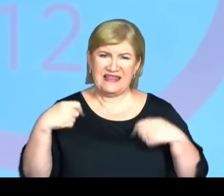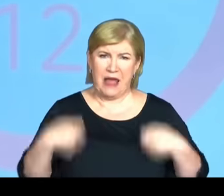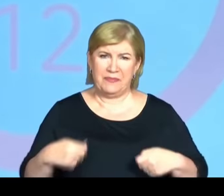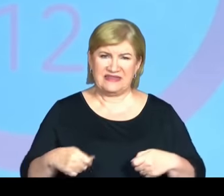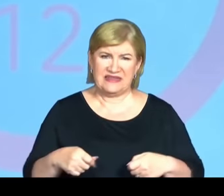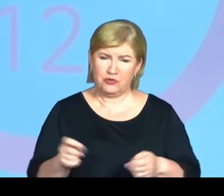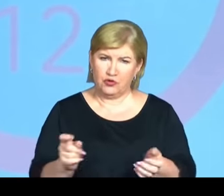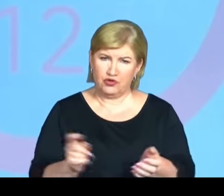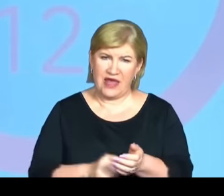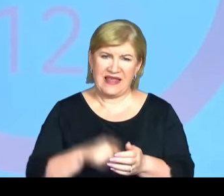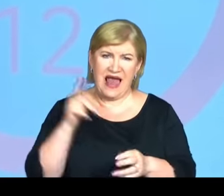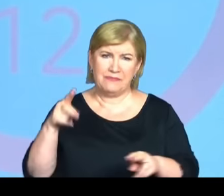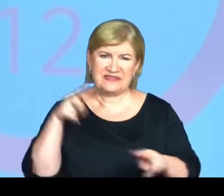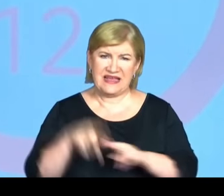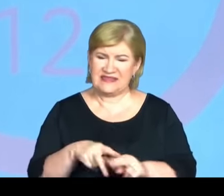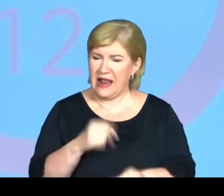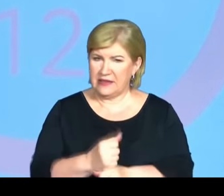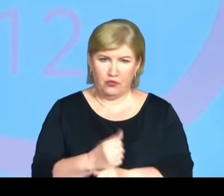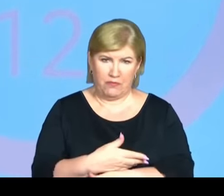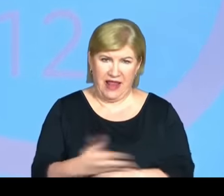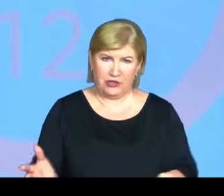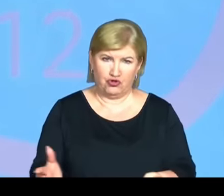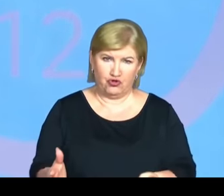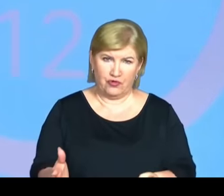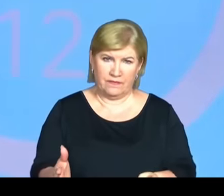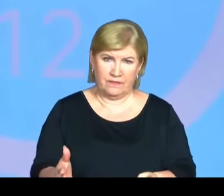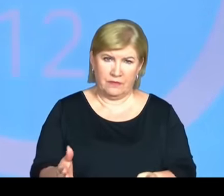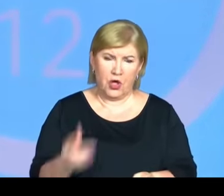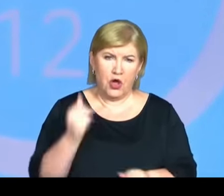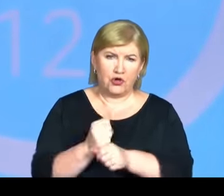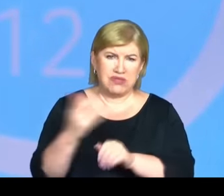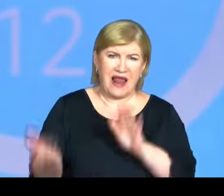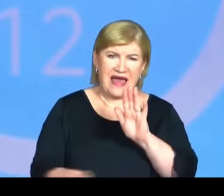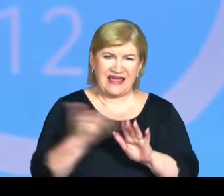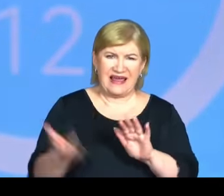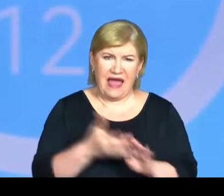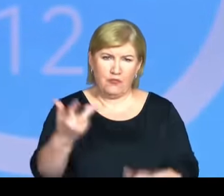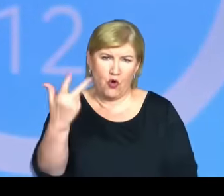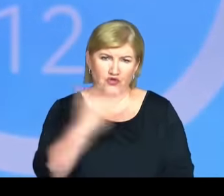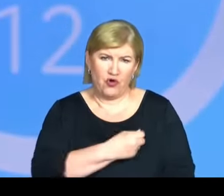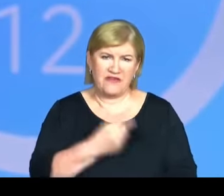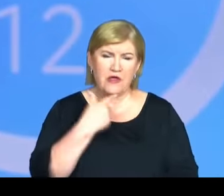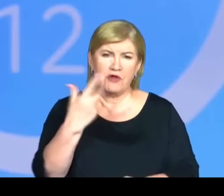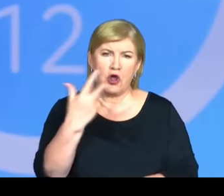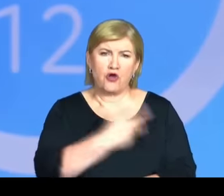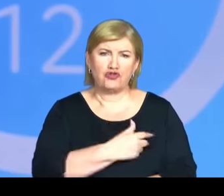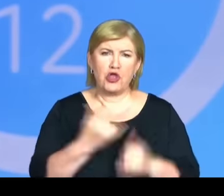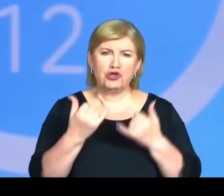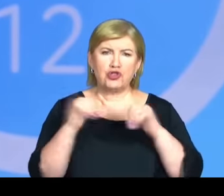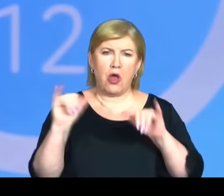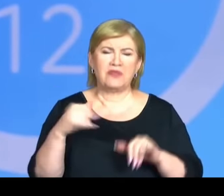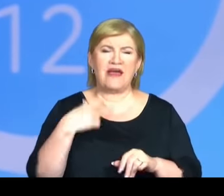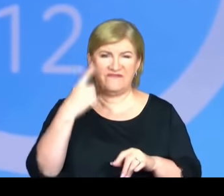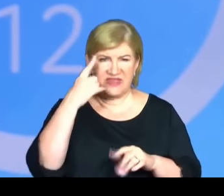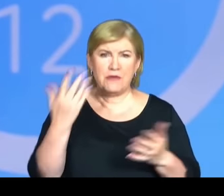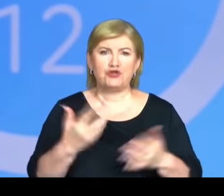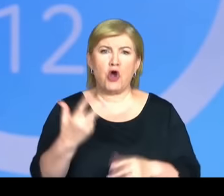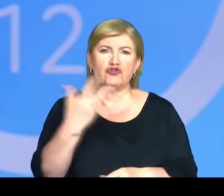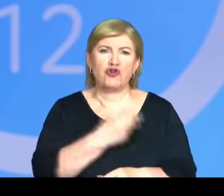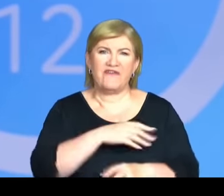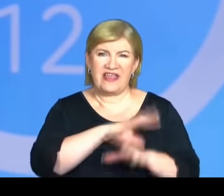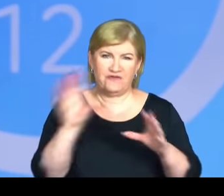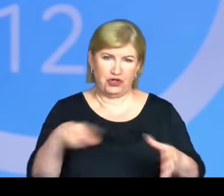žiadali ju, aby zasiahla. Neurobila nič. Dokonca ešte robila reklamu očkovaniu, keď hovorila, že očkovanie je sloboda. Dobre vieme, čo je s očkovaním všetko